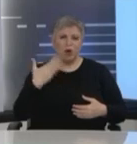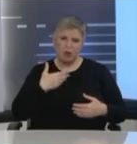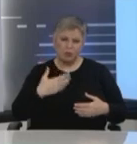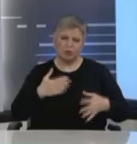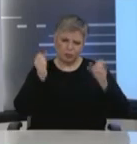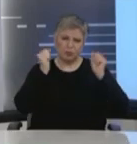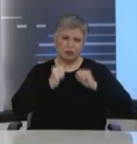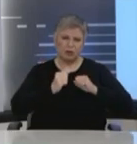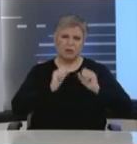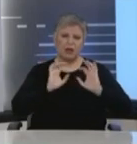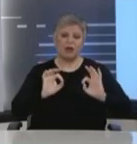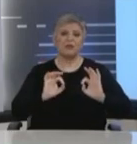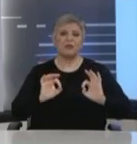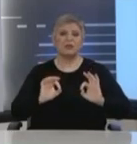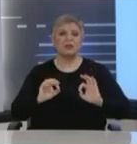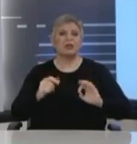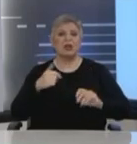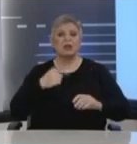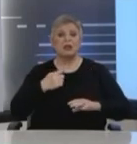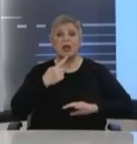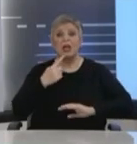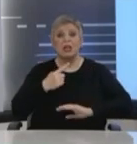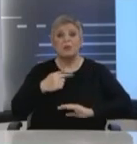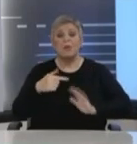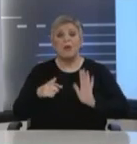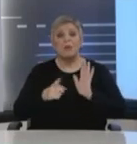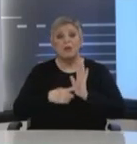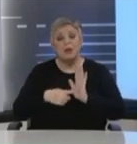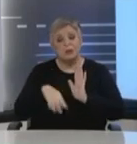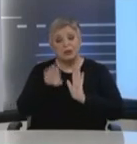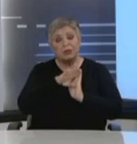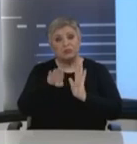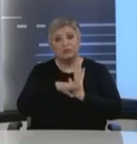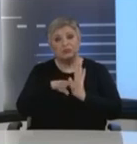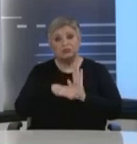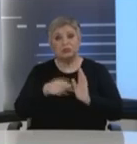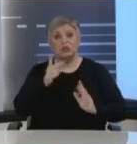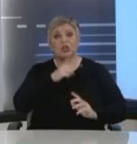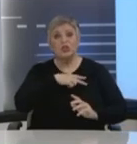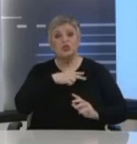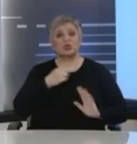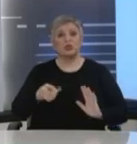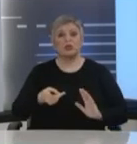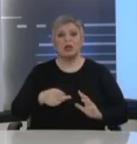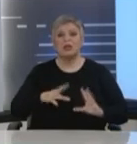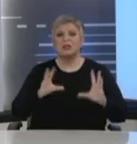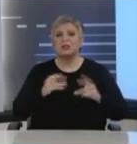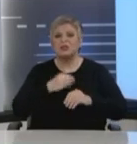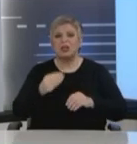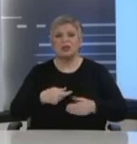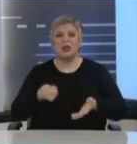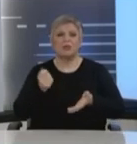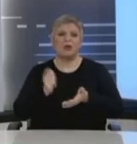κόστος ανέλαβε την πρωτοβουλία να βάλει επιτέλους μία τάξη στα οικονομικά και δημοσιονομικά μεγέθη της φαρμακευτικής